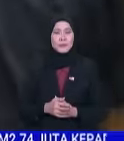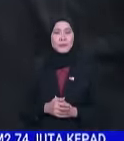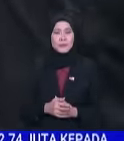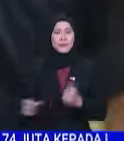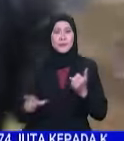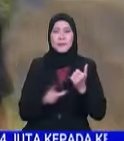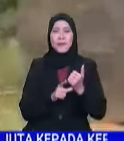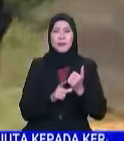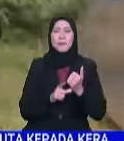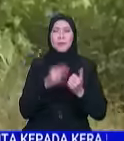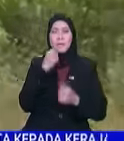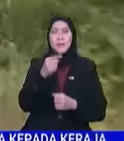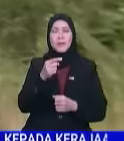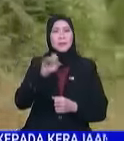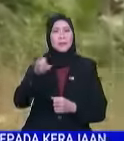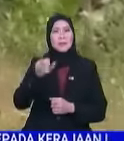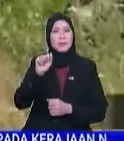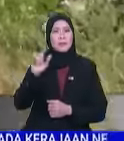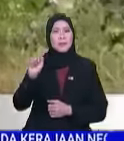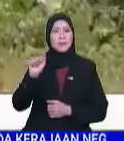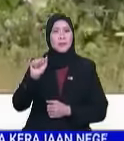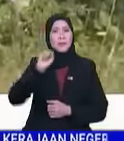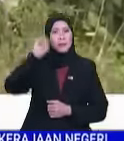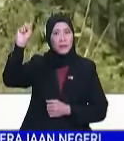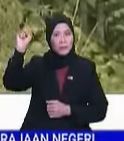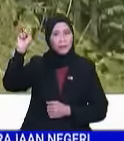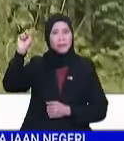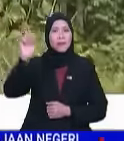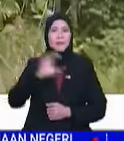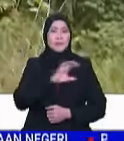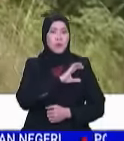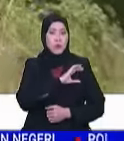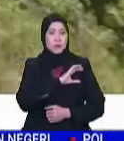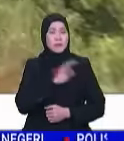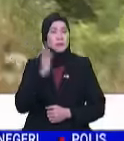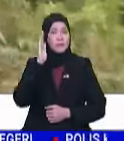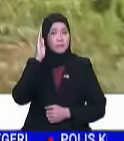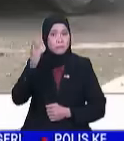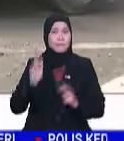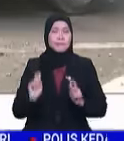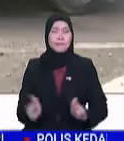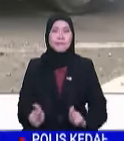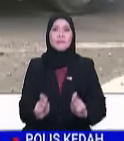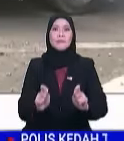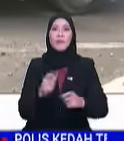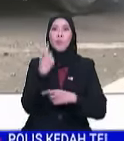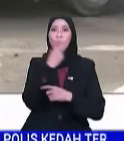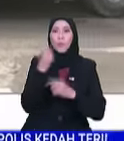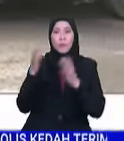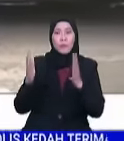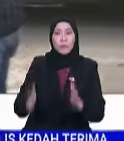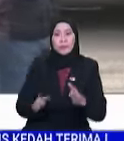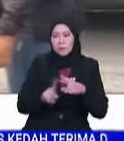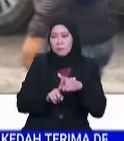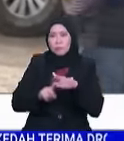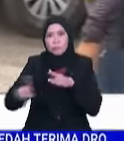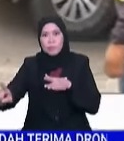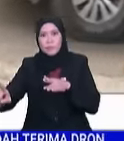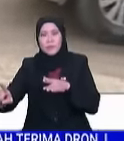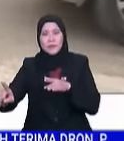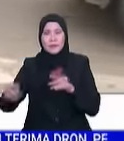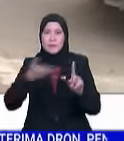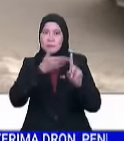Timbalan Pesuruhjaya Polis Sabah, Datuk Mazli Mazlan menegaskan polis tidak akan teragak-agak mengambil tindakan terhadap penduduk yang melarikan diri